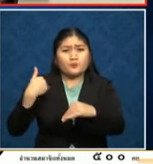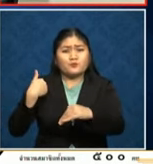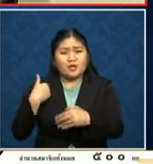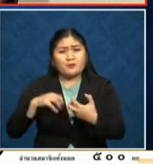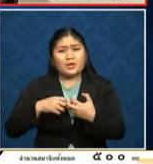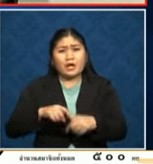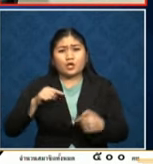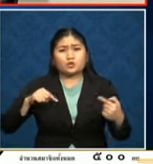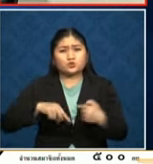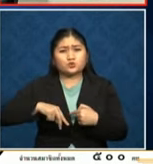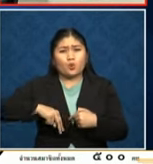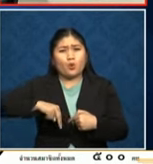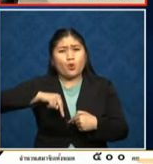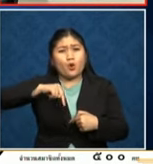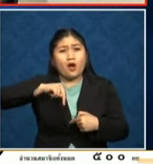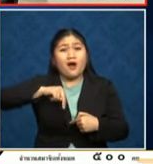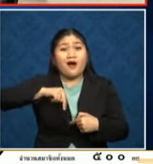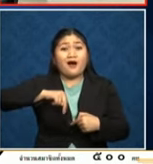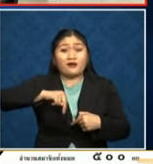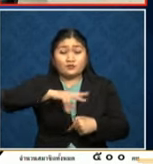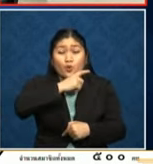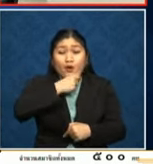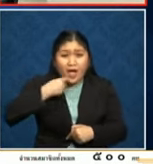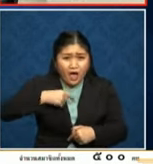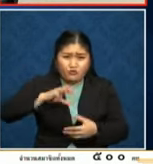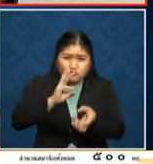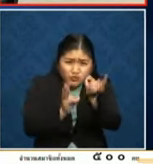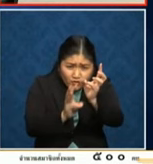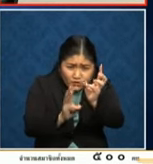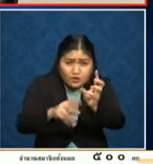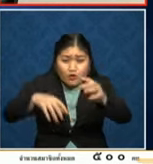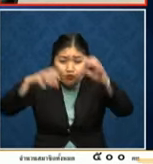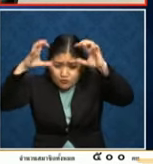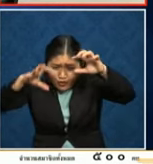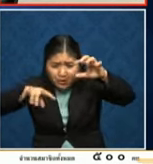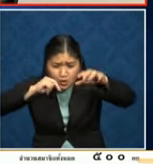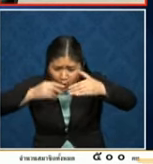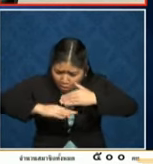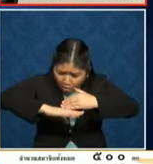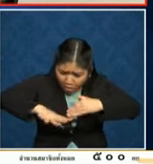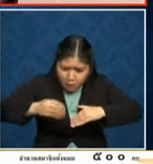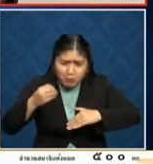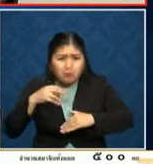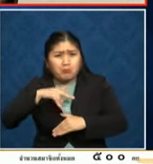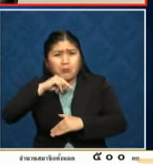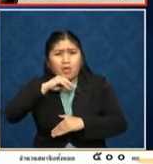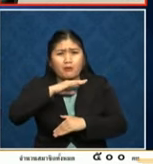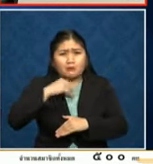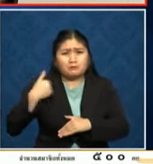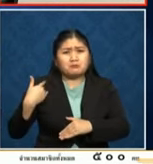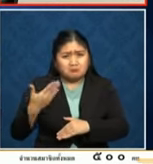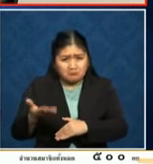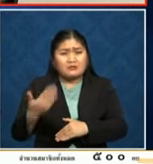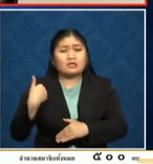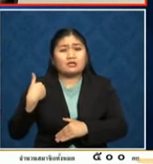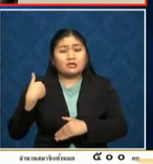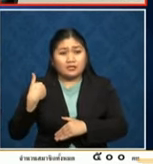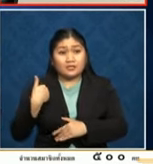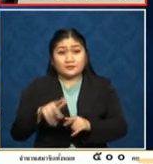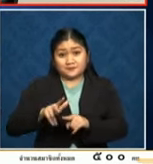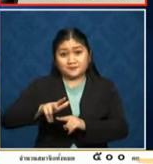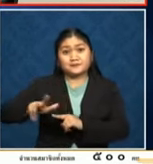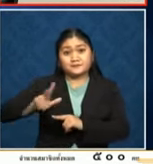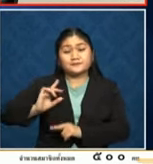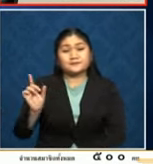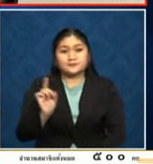ที่ว่าในหน้าแล้งฝุ่นเยอะในหน้าฝนถนนก็เละขอให้หน่วยงานรับผิดชอบมาดำเนินการด้วยค่ะเรื่องที่3ค่ะมีชาวบ้